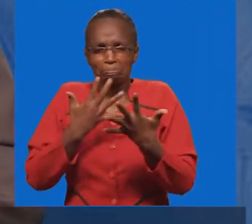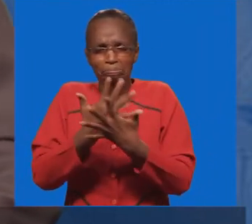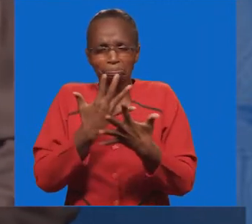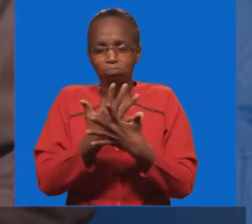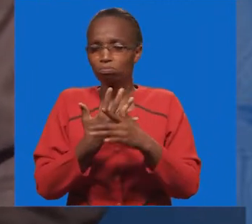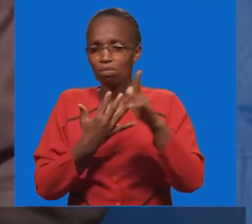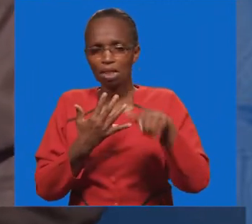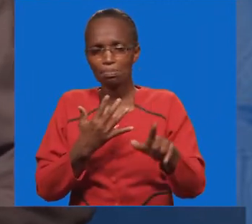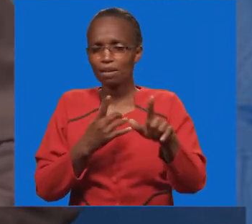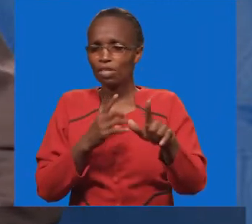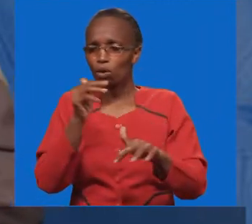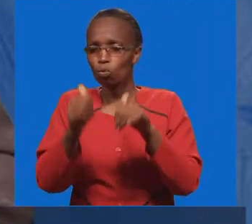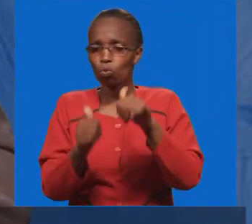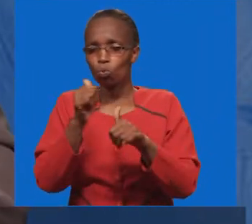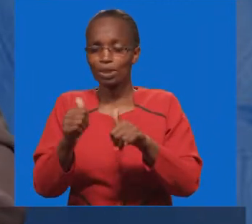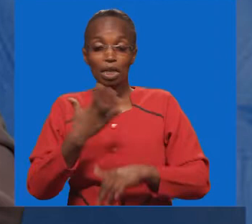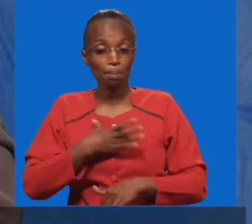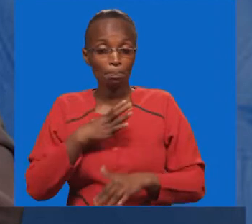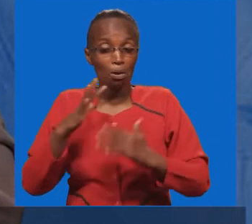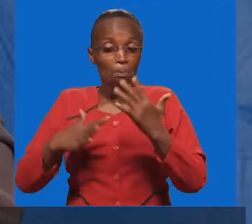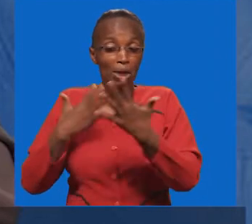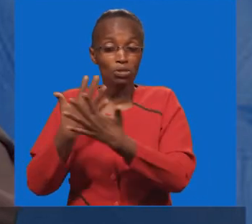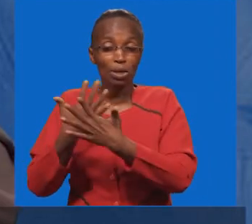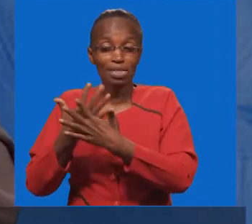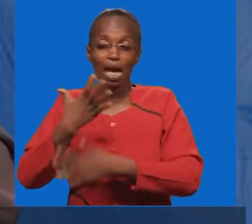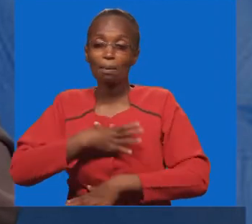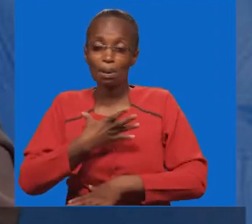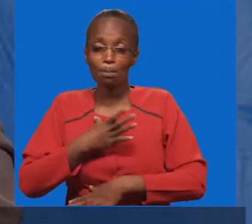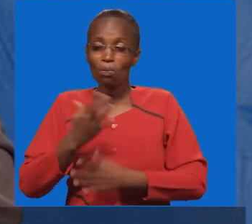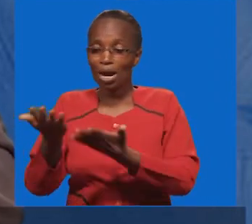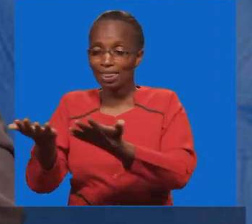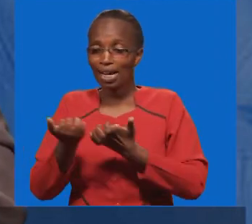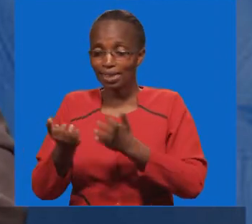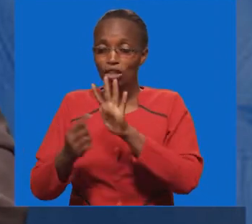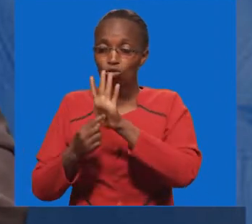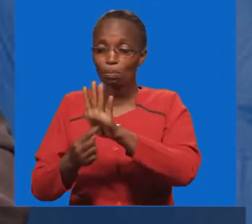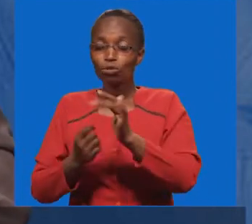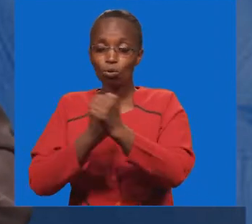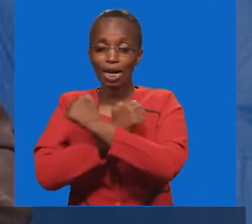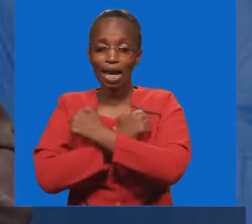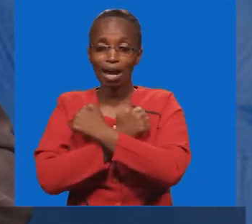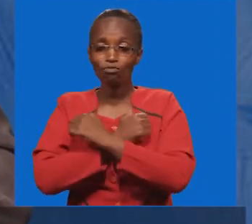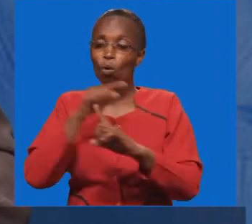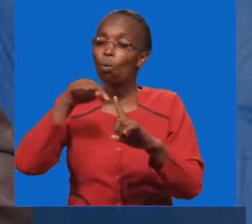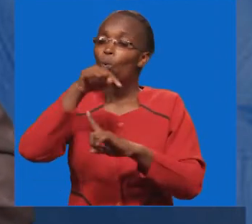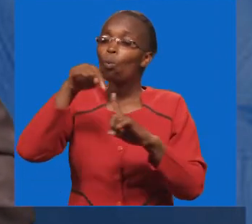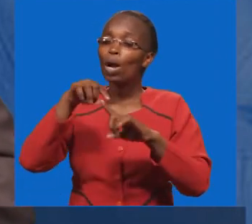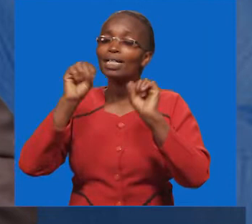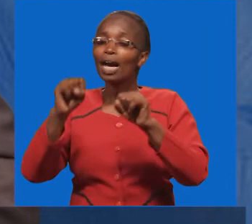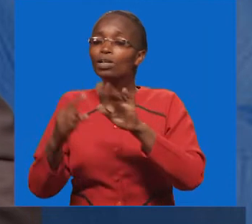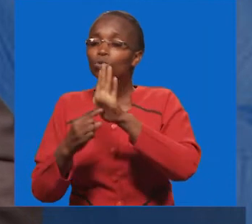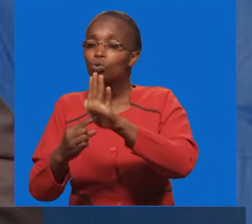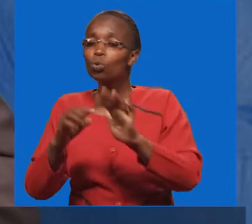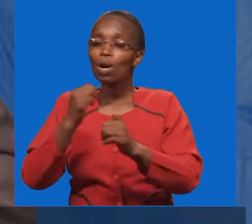pale ambao wako magerezani. Wao ni watu kama wewe. Prisoners are people too. They need to be